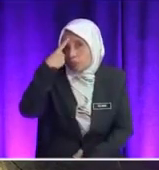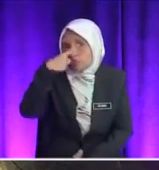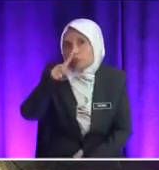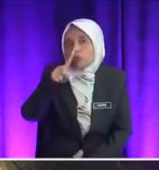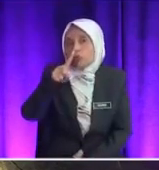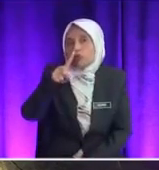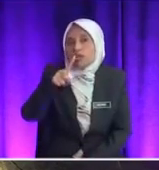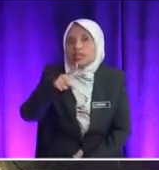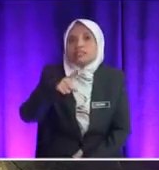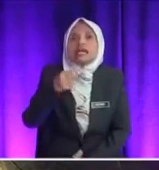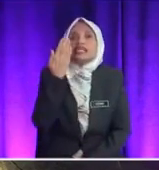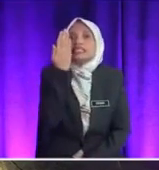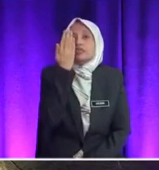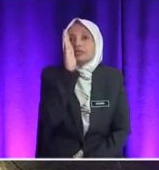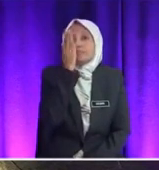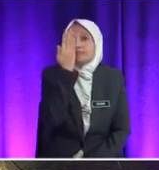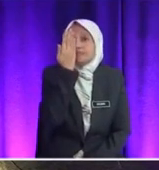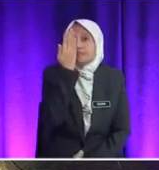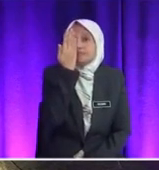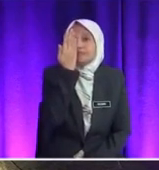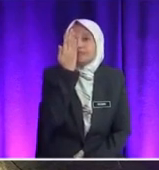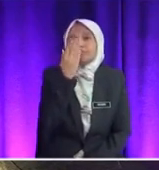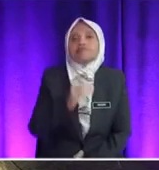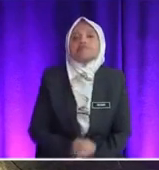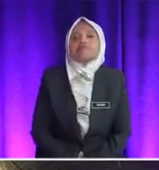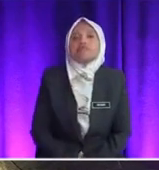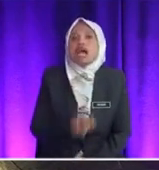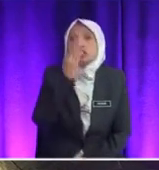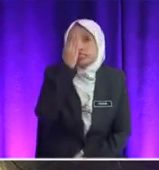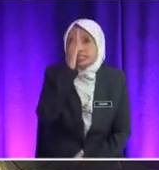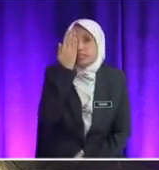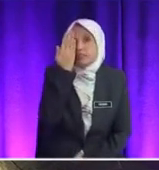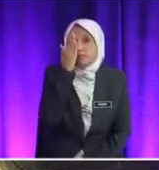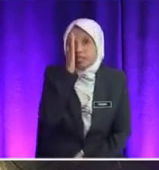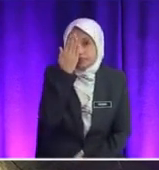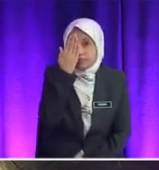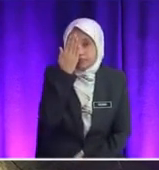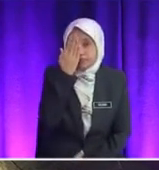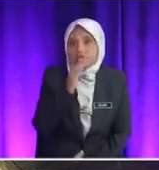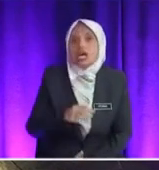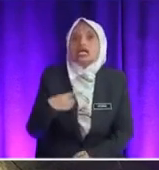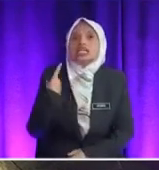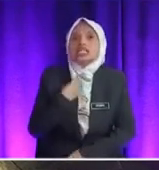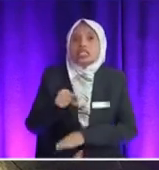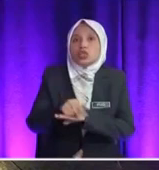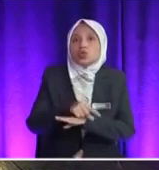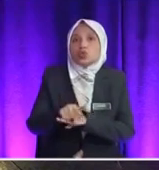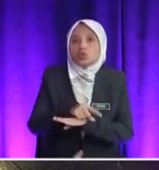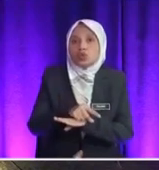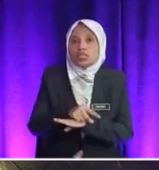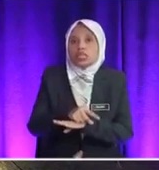mengirim min-woo cium njedong engagement kita guna span